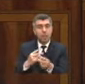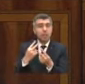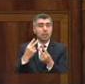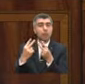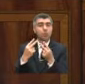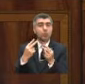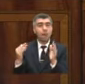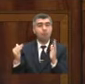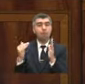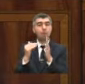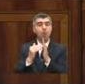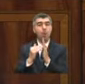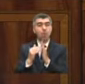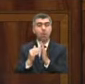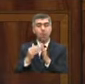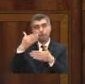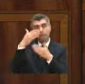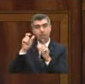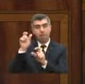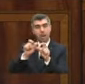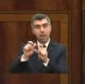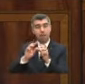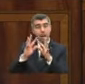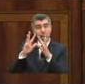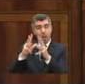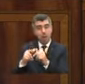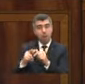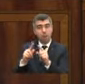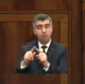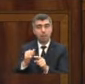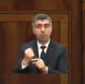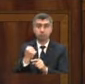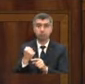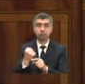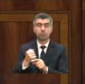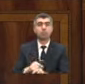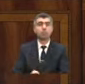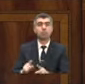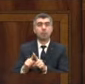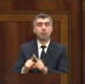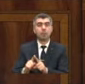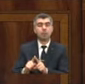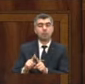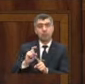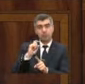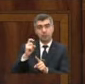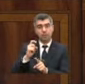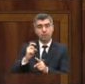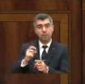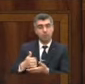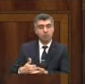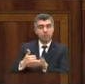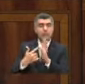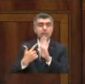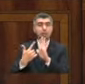مليون مستفيد، وهذا رقم قوي. تعميم التعويضات العائلية لتشمل 7 ملايين